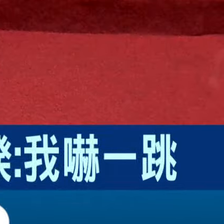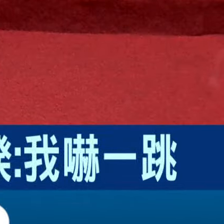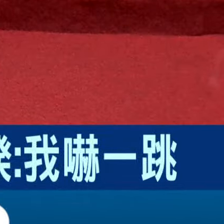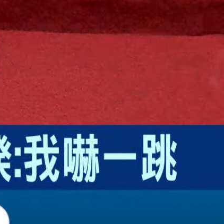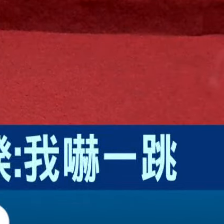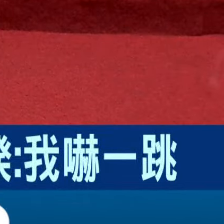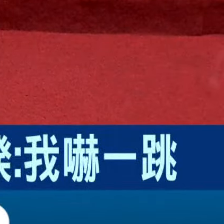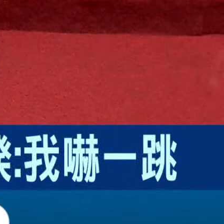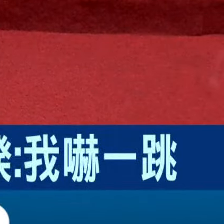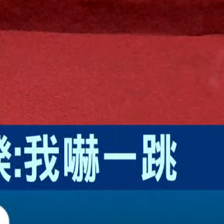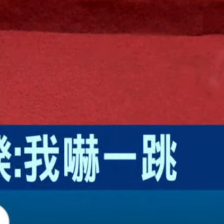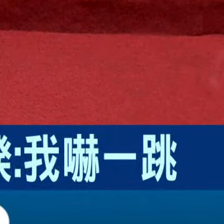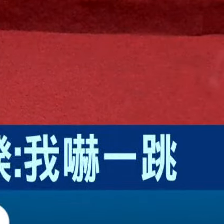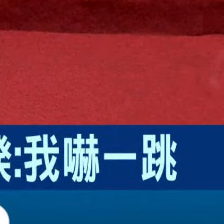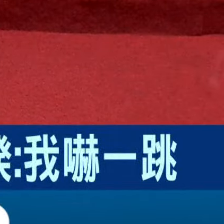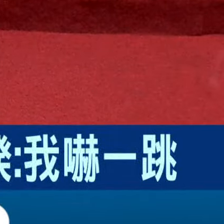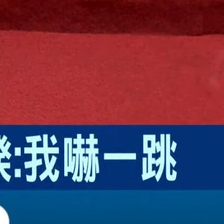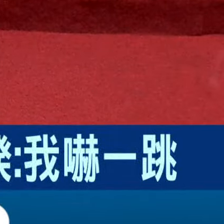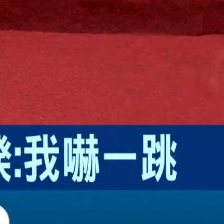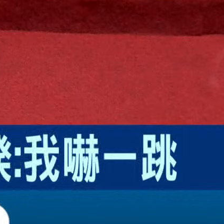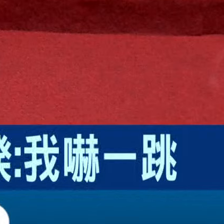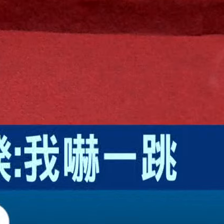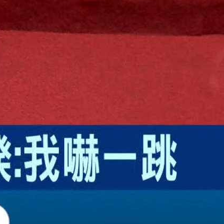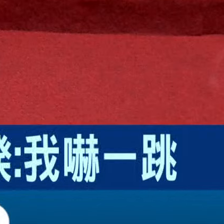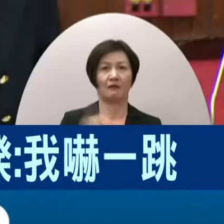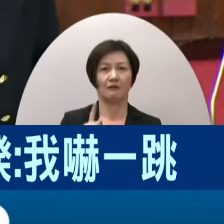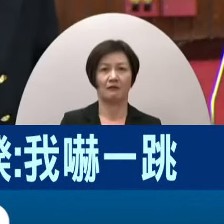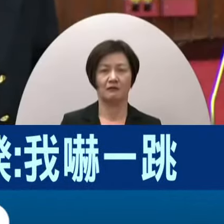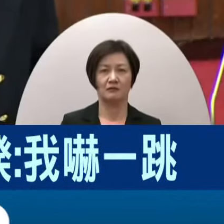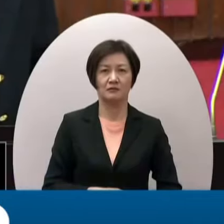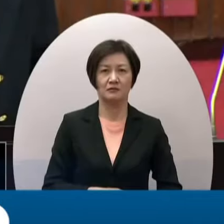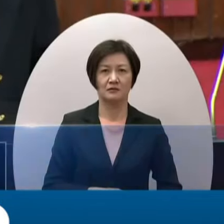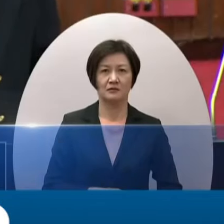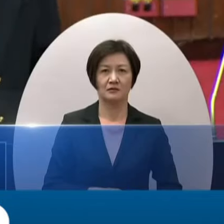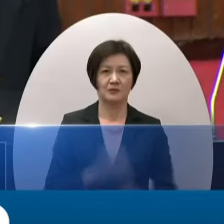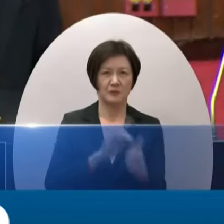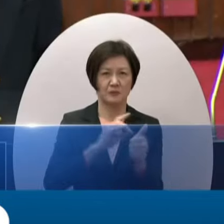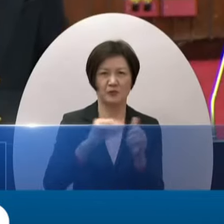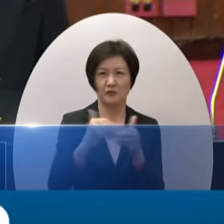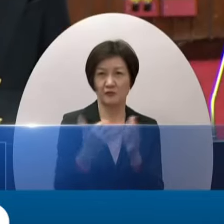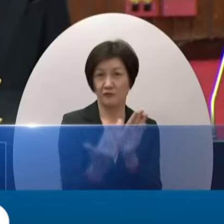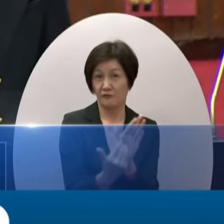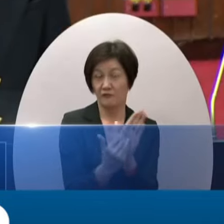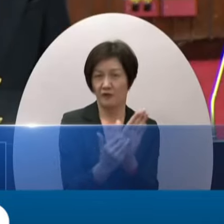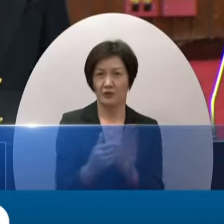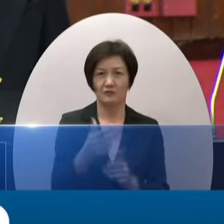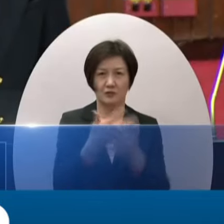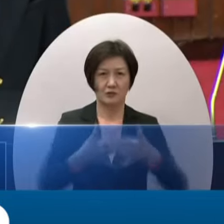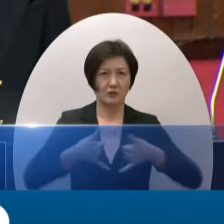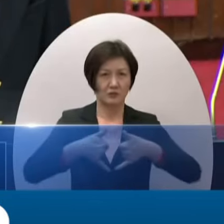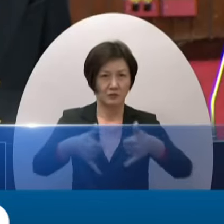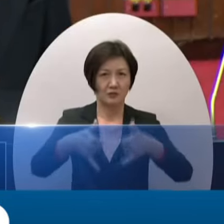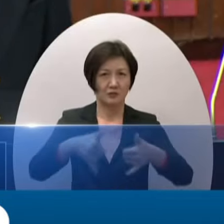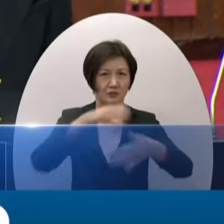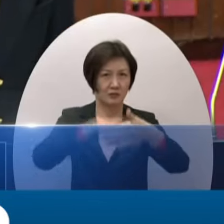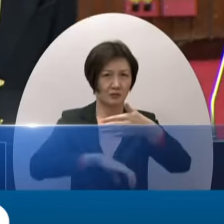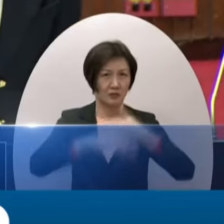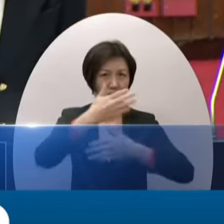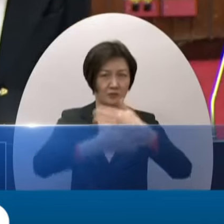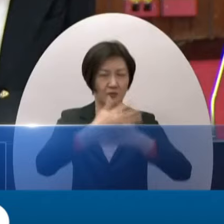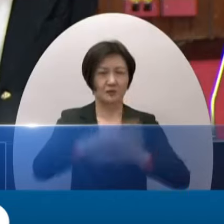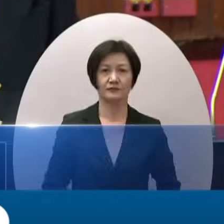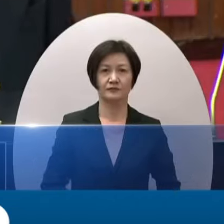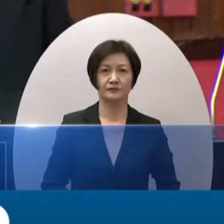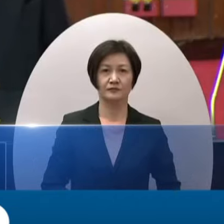包括前立委黄昭顺的女儿新科立委陈金辉， 在反诈骗的网站。这个素材里面